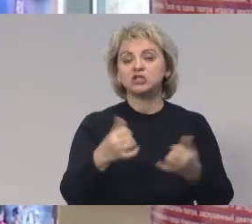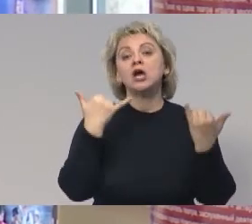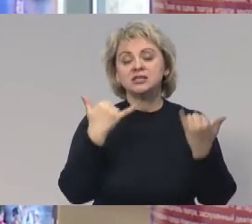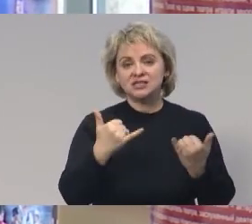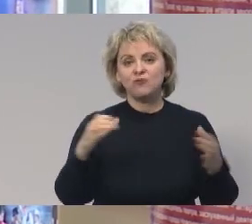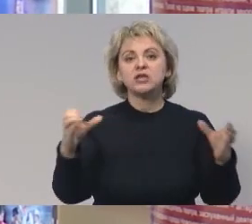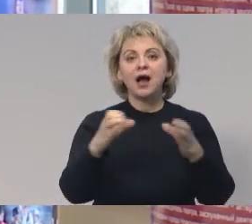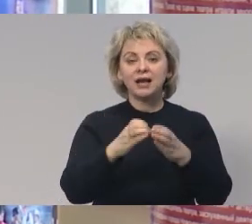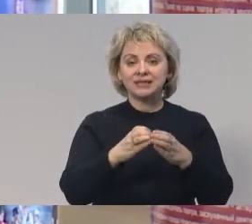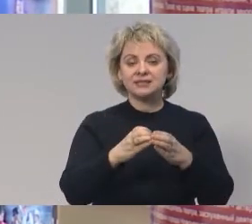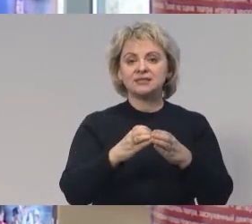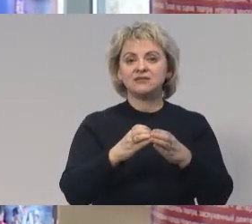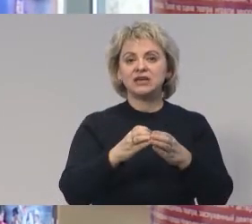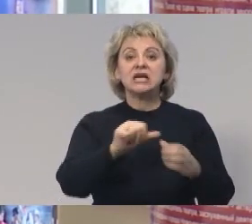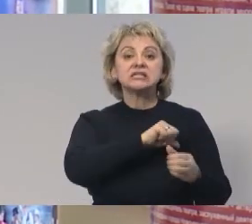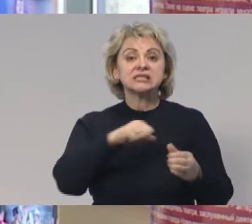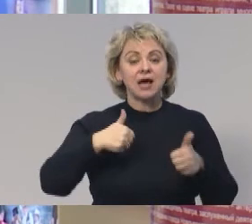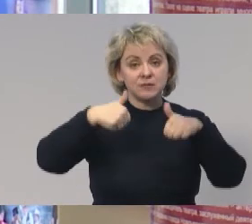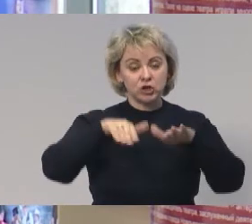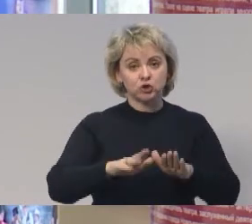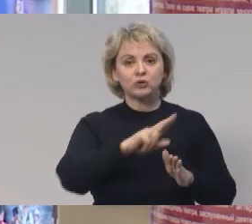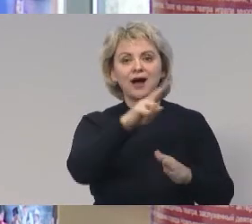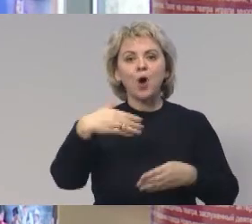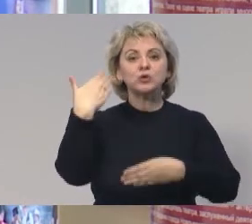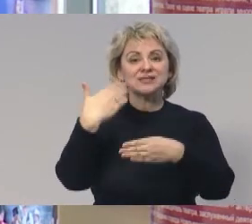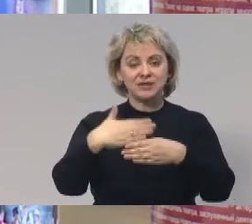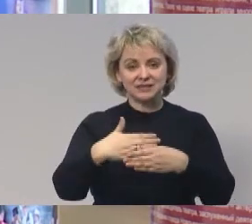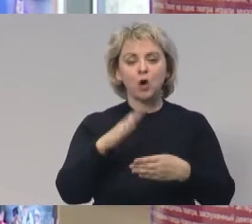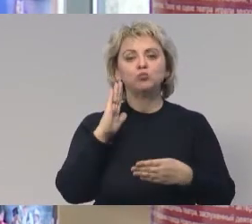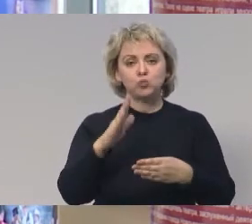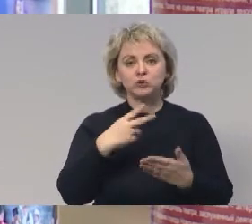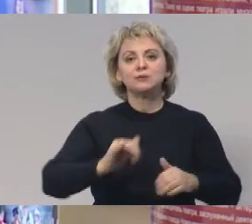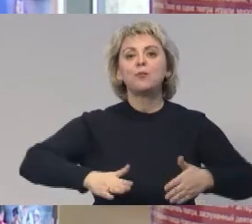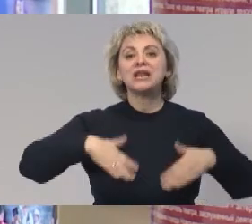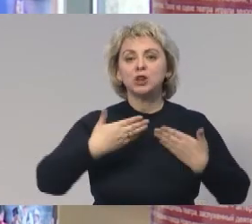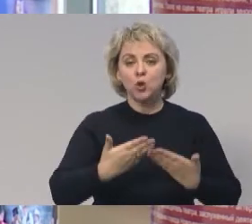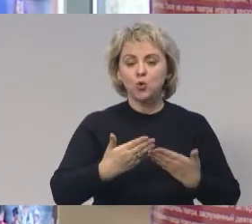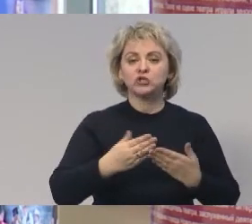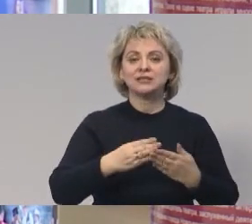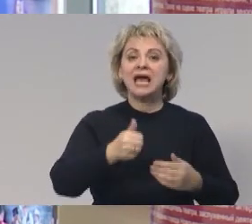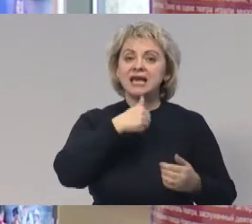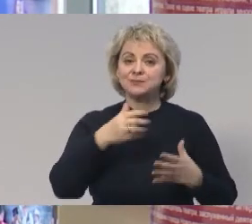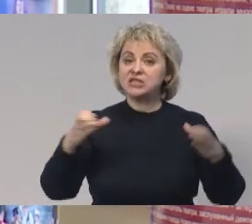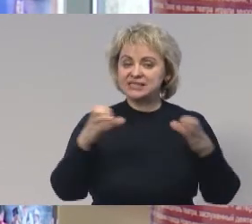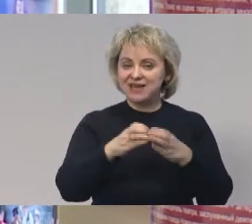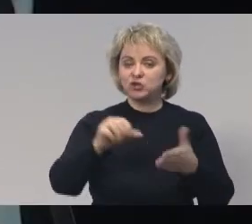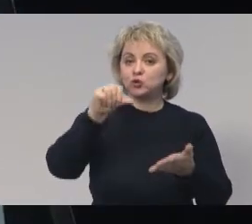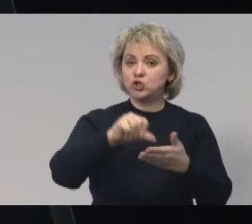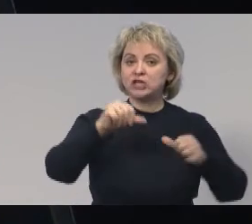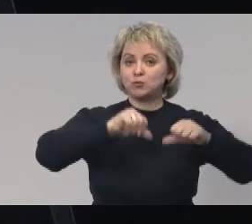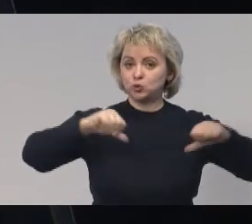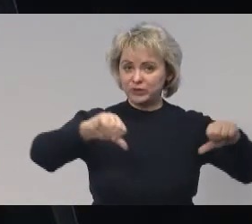сегодня коллективы сами решают, какой спектакль будет предложен экспертному совету, членам